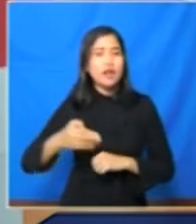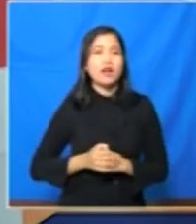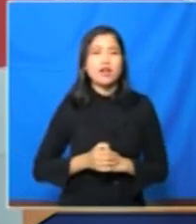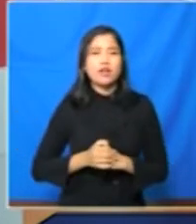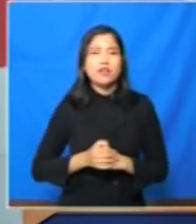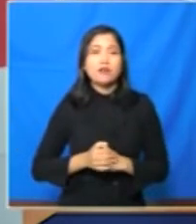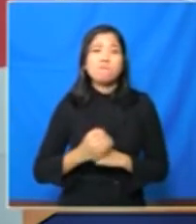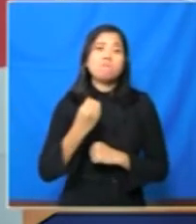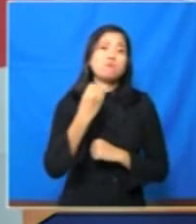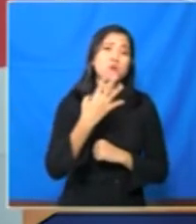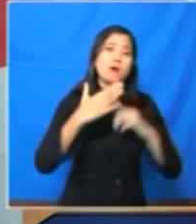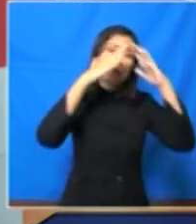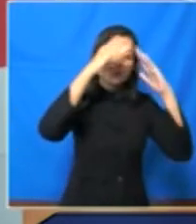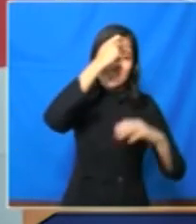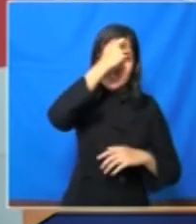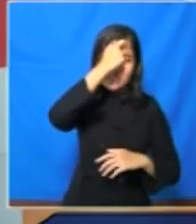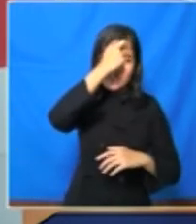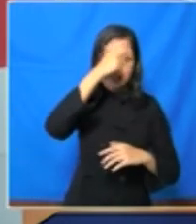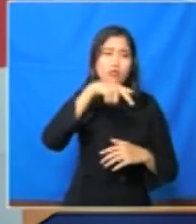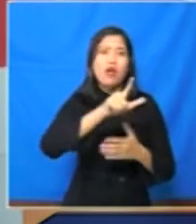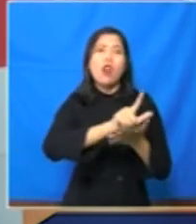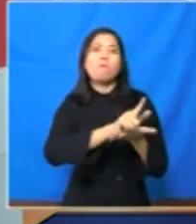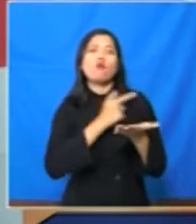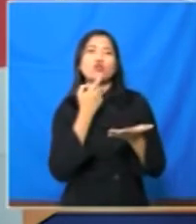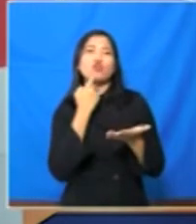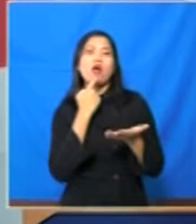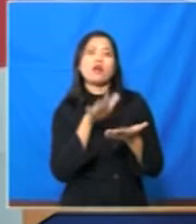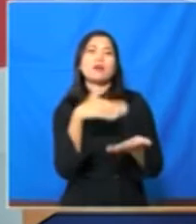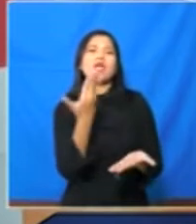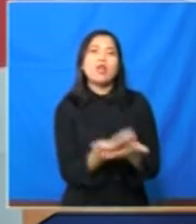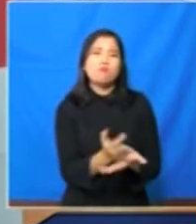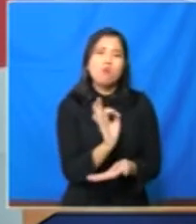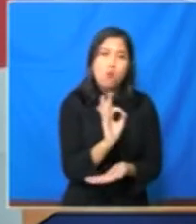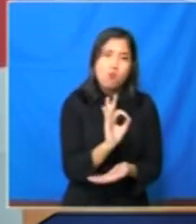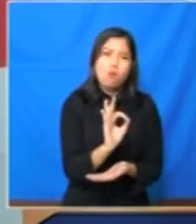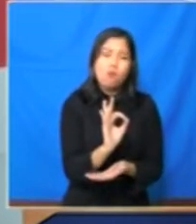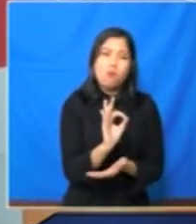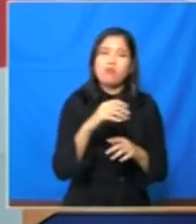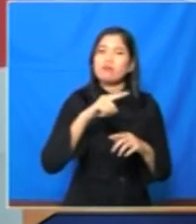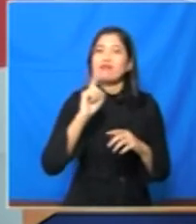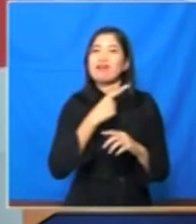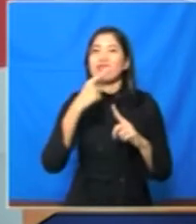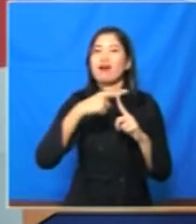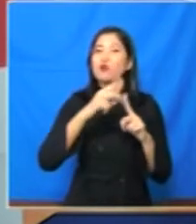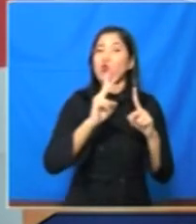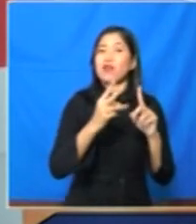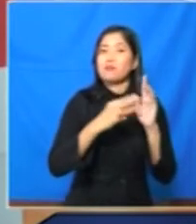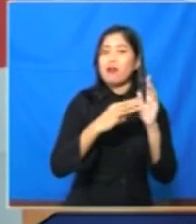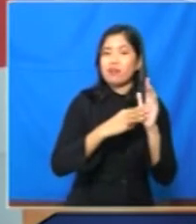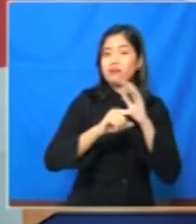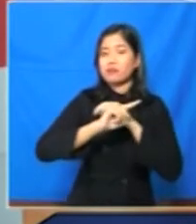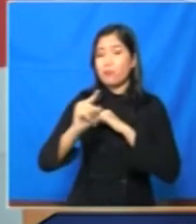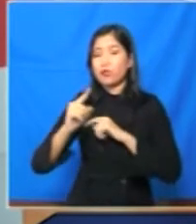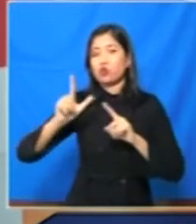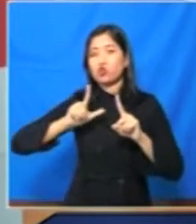ternyata beberapa rumah sakit belum melaporkan kasus kematian sejak tanggal 12 Maret sampai dengan tanggal